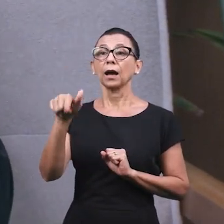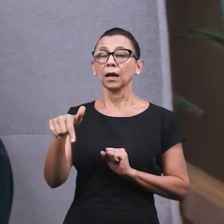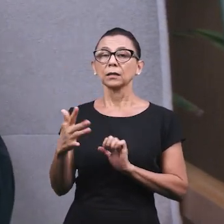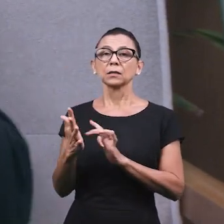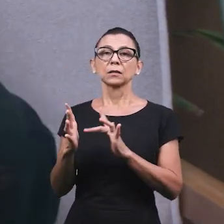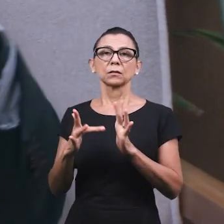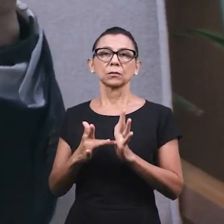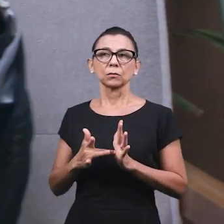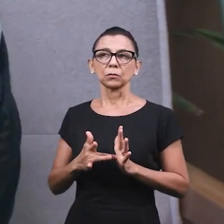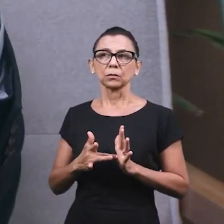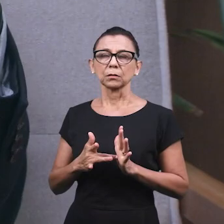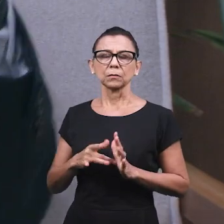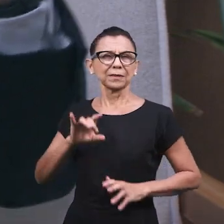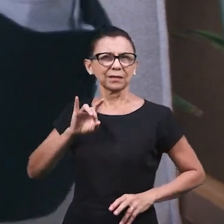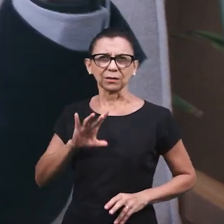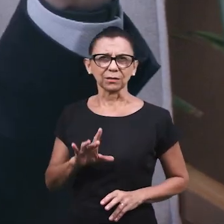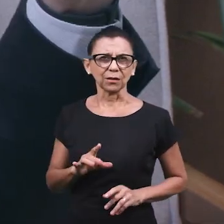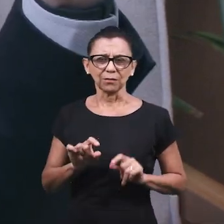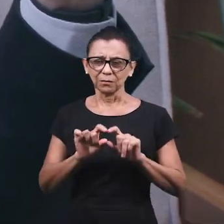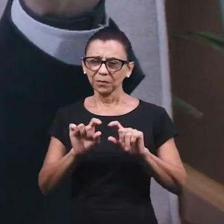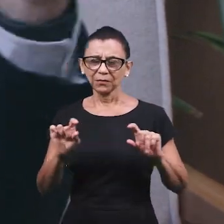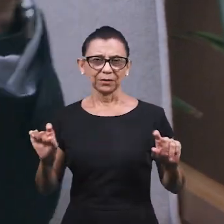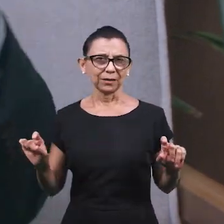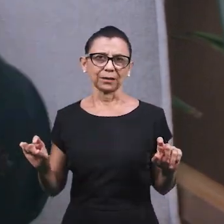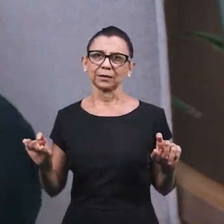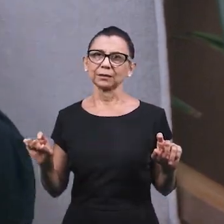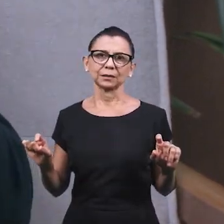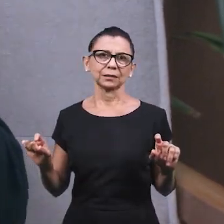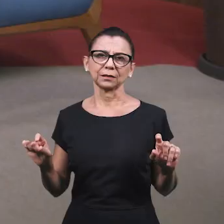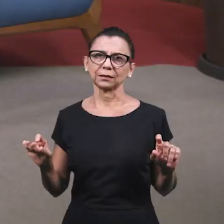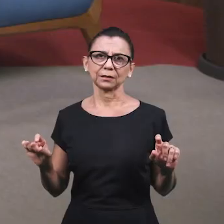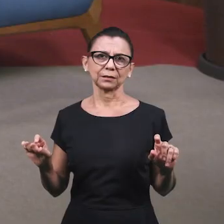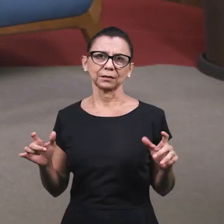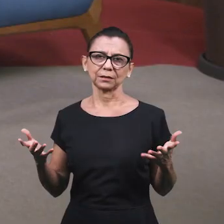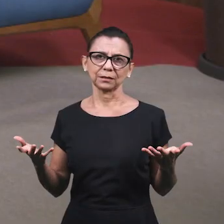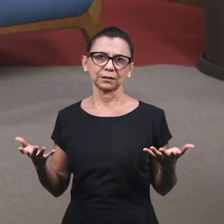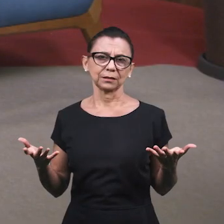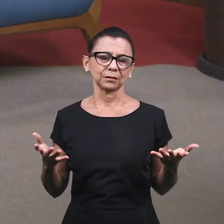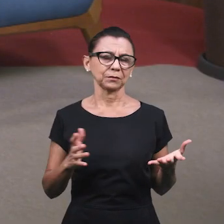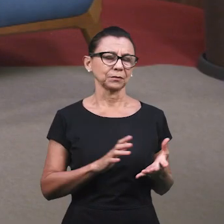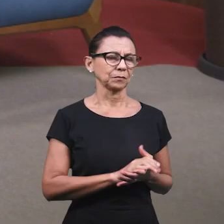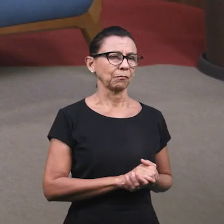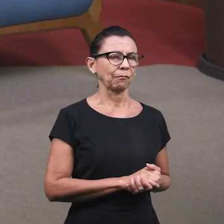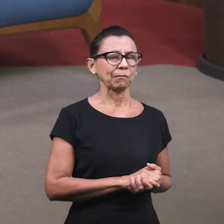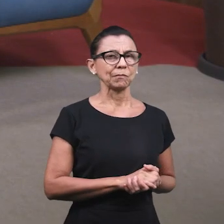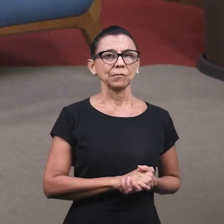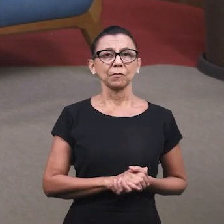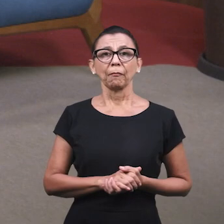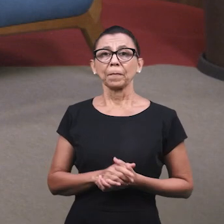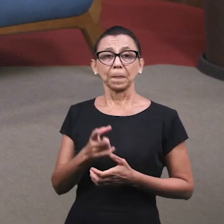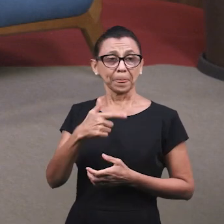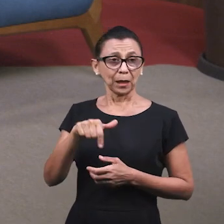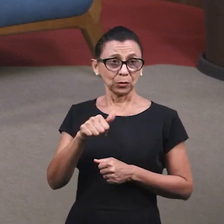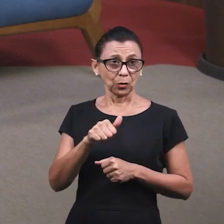Jésus. Mais nous ne pouvons pas nous limiter à cela, parce que ça est une phrase. Je peux